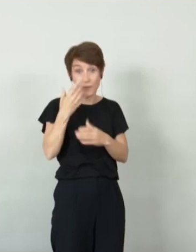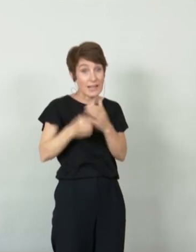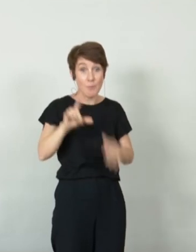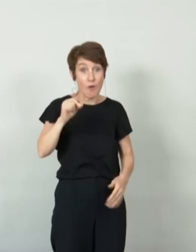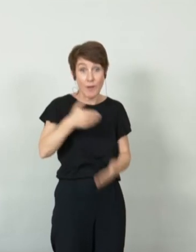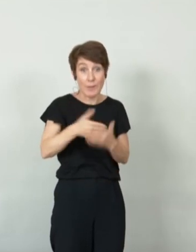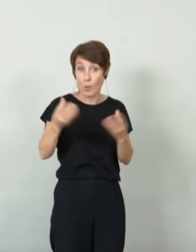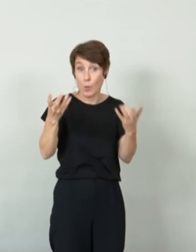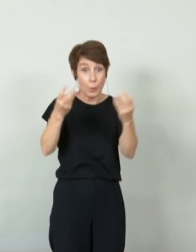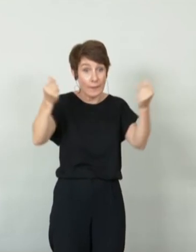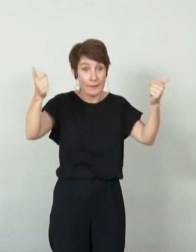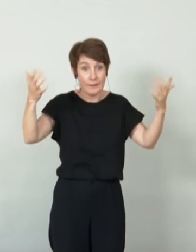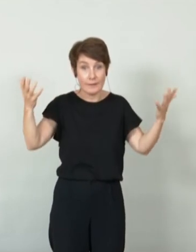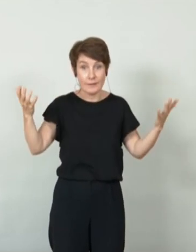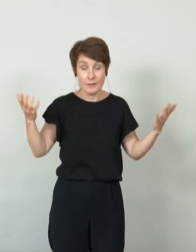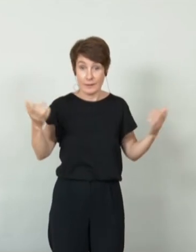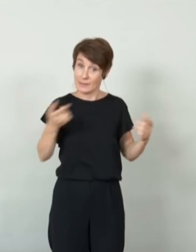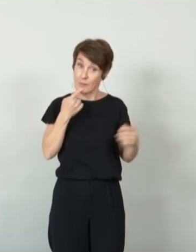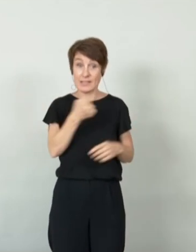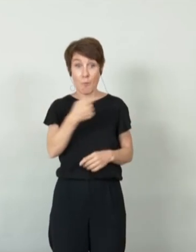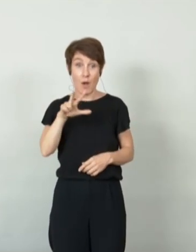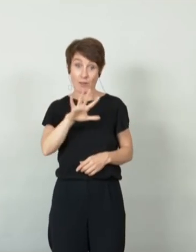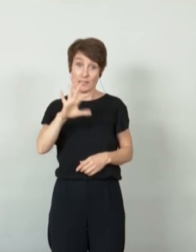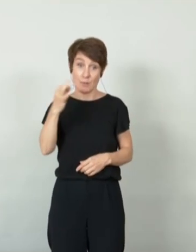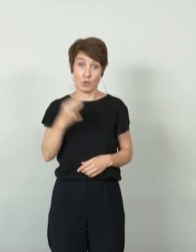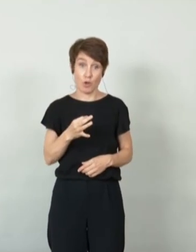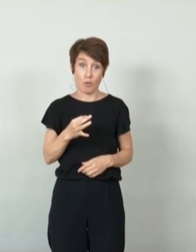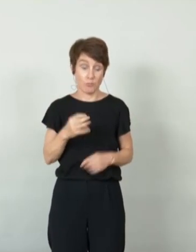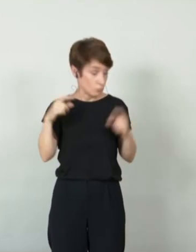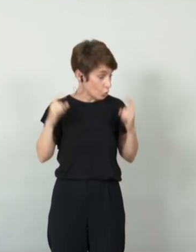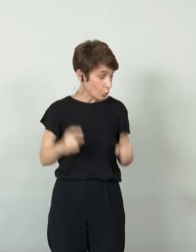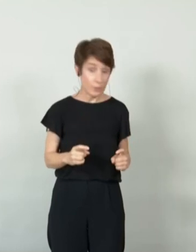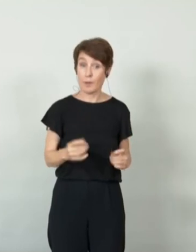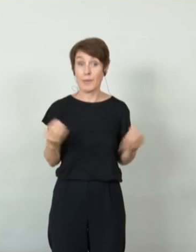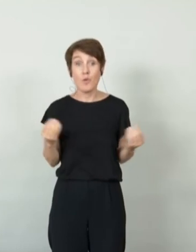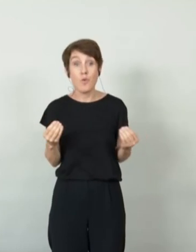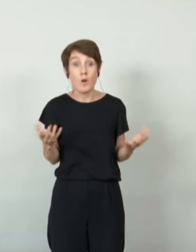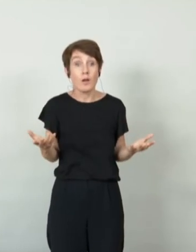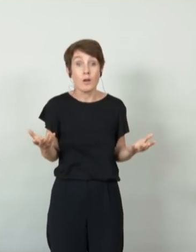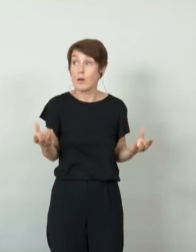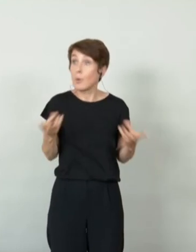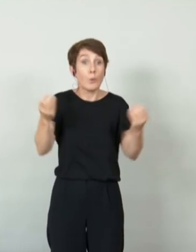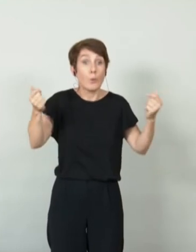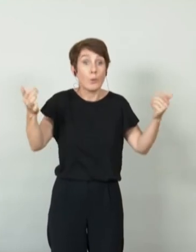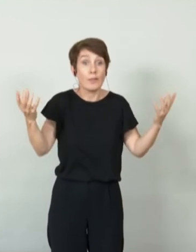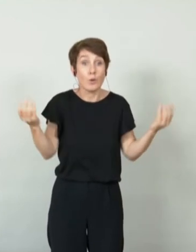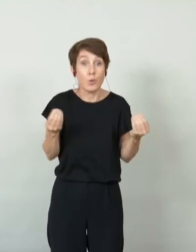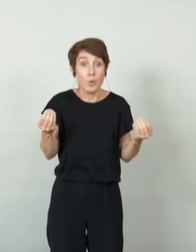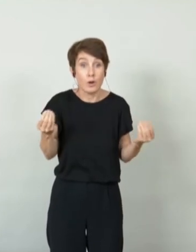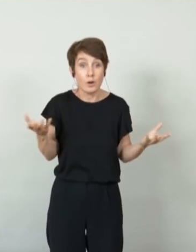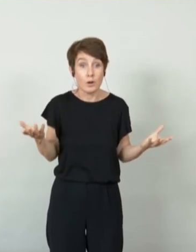donc et 35% de moins que ce qui avait été annoncé ok mais ou concrètement ça fuit un petit peu partout